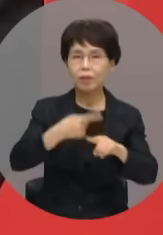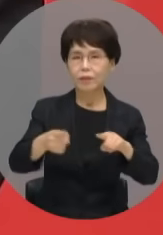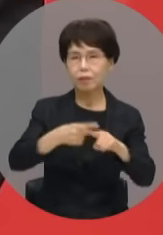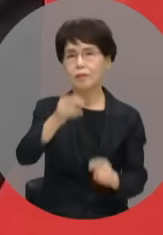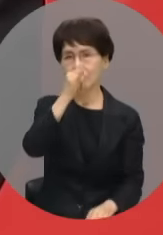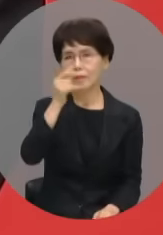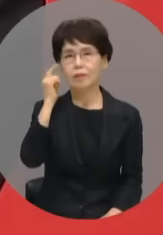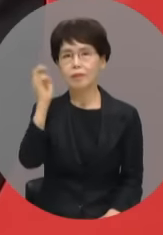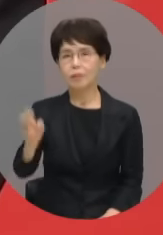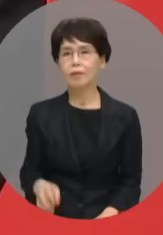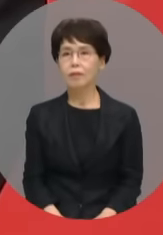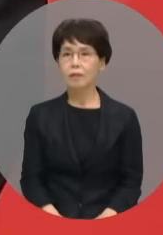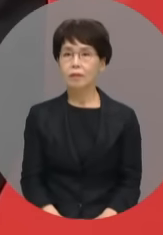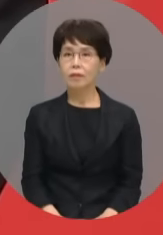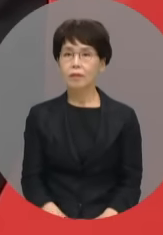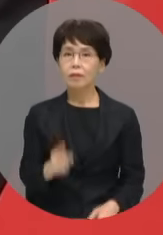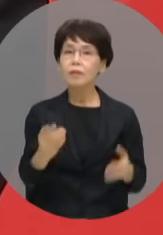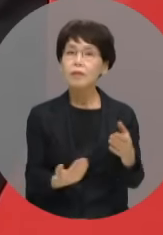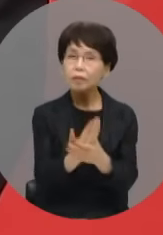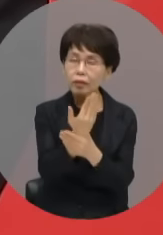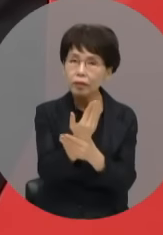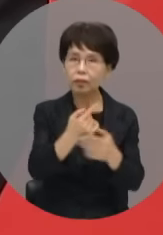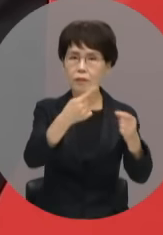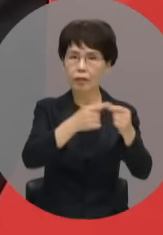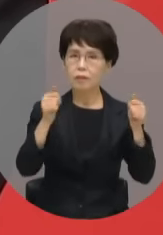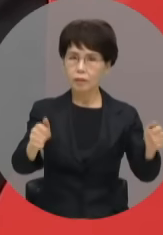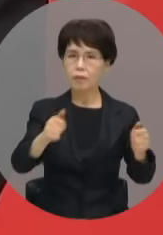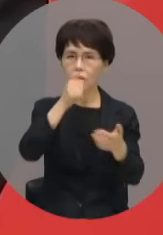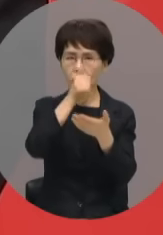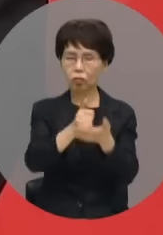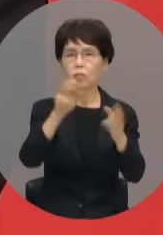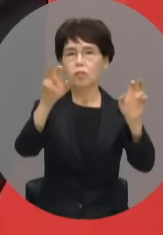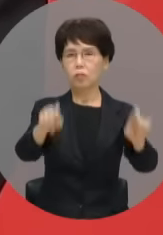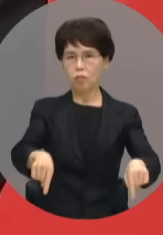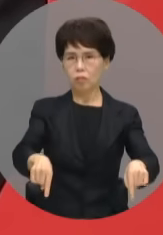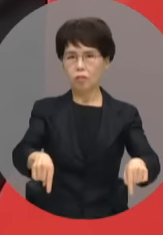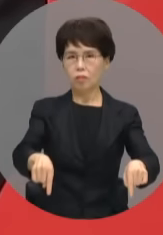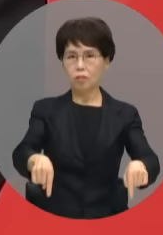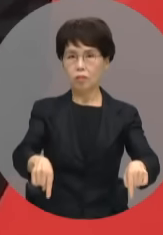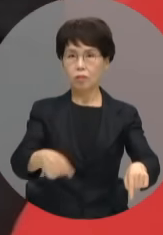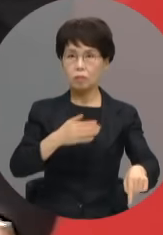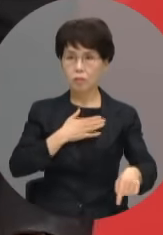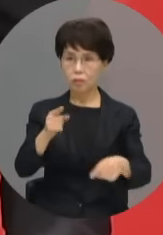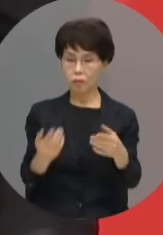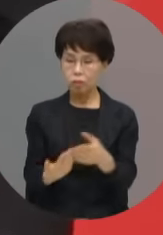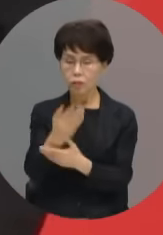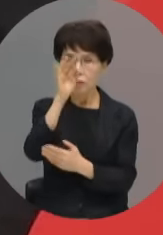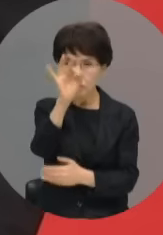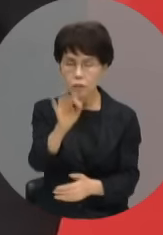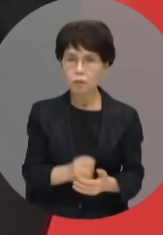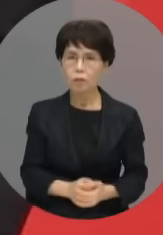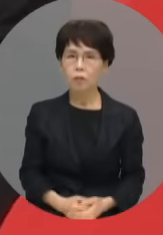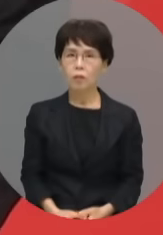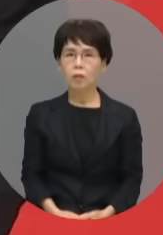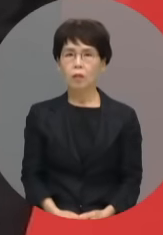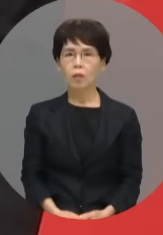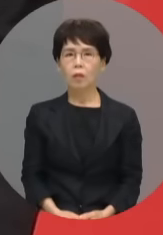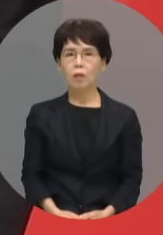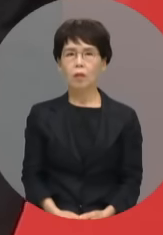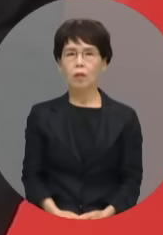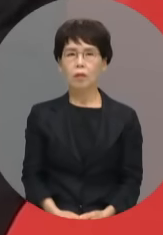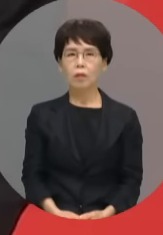것이라고 생각합니다. 뭐, 어쨌든 이 사건은 1심에서 무죄가 나왔고요. 저는 그 사건을 이렇게 보면서 사실은